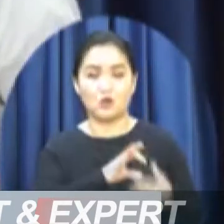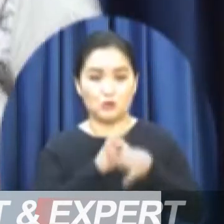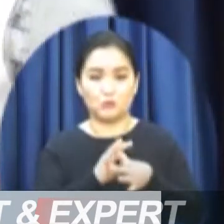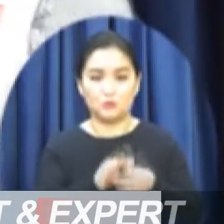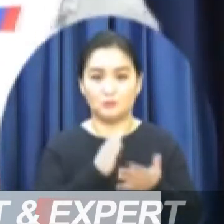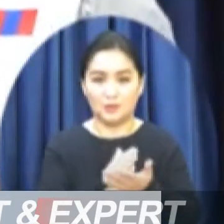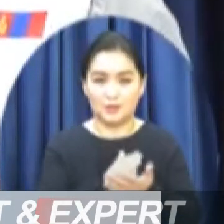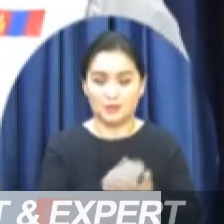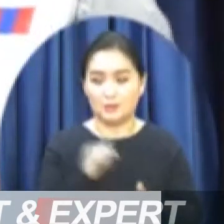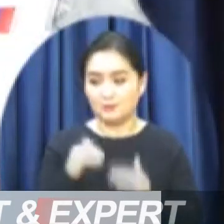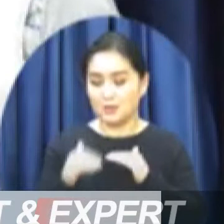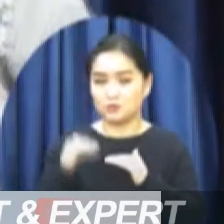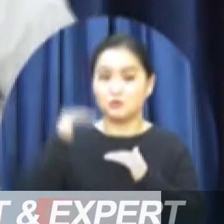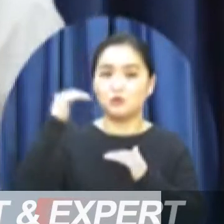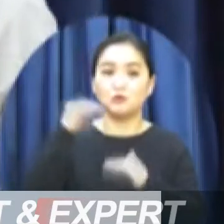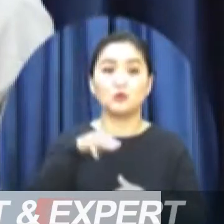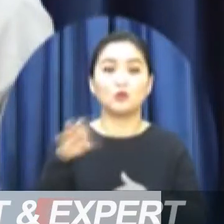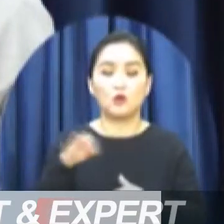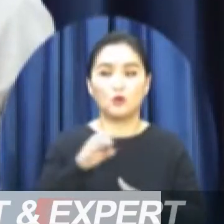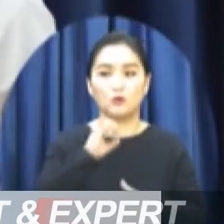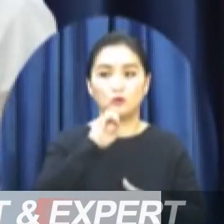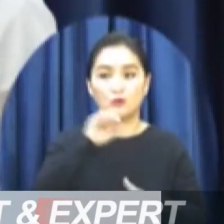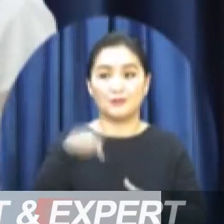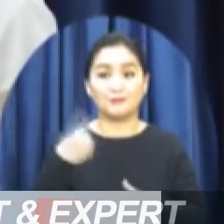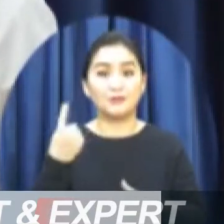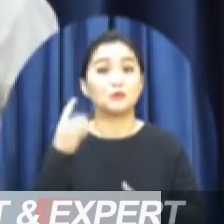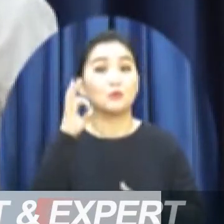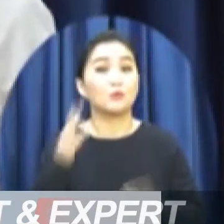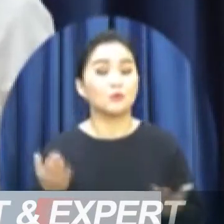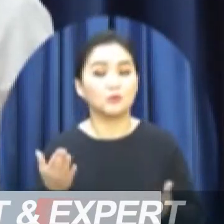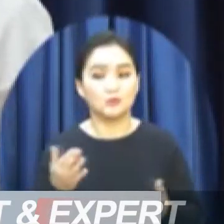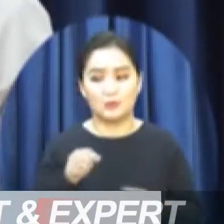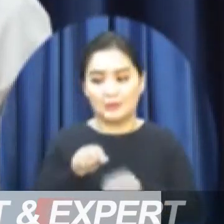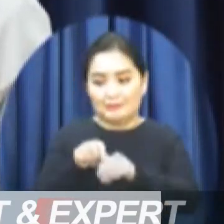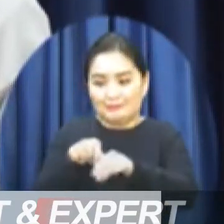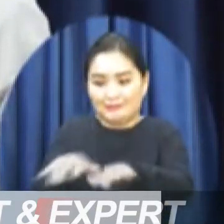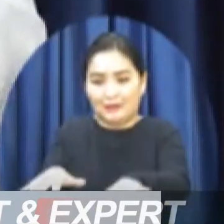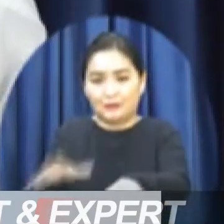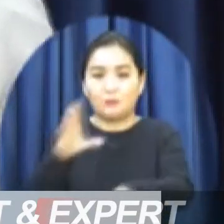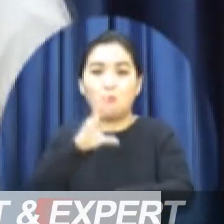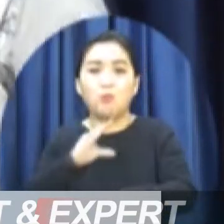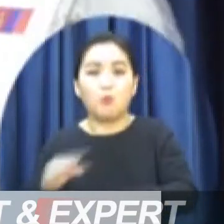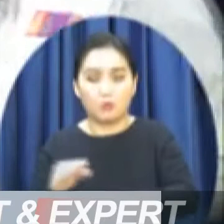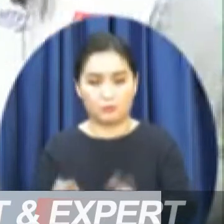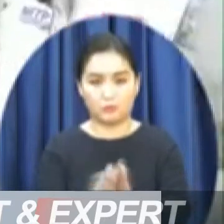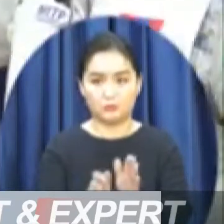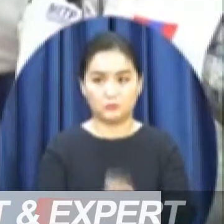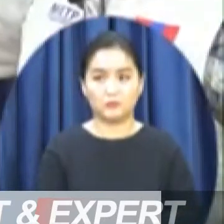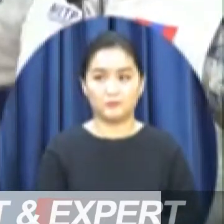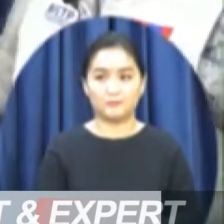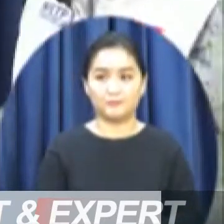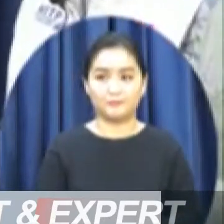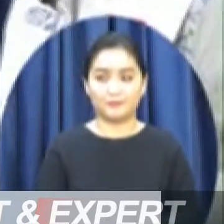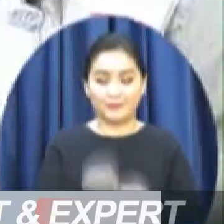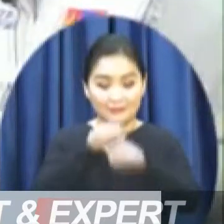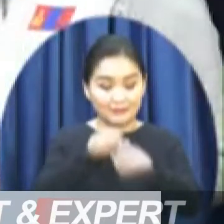Энэ бол маш өндөр тоо. 0.1 гэдэг бол тархалтын эрчмийг бол маш ихээр буурч чадна гэдгийг бол илэрхийлж байгаа тоо байна. За халдварын